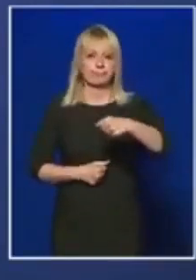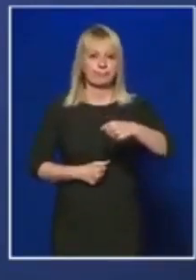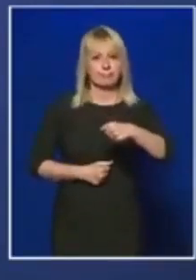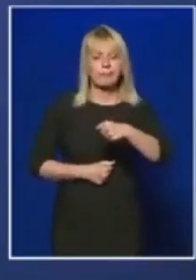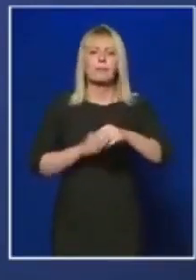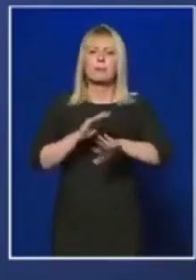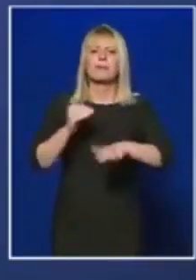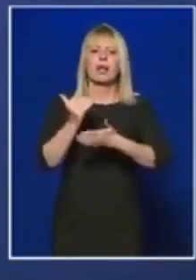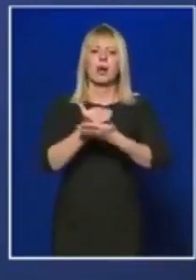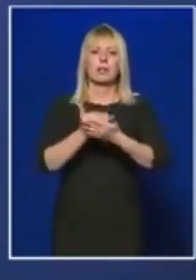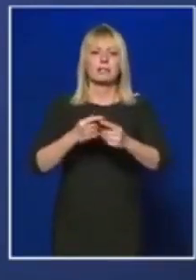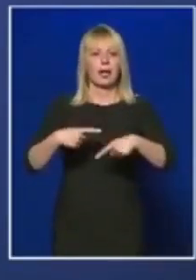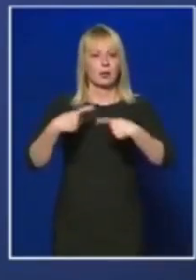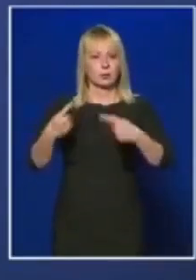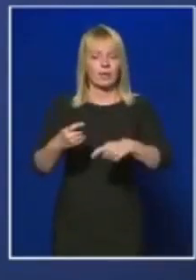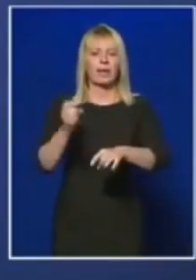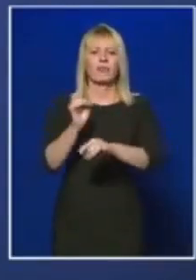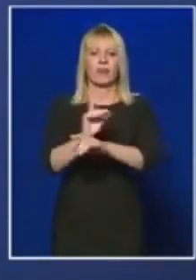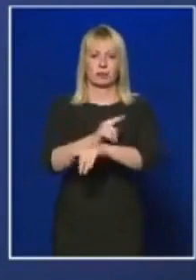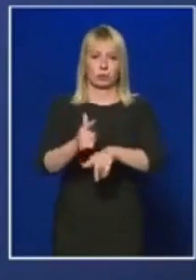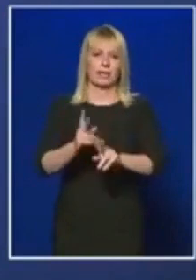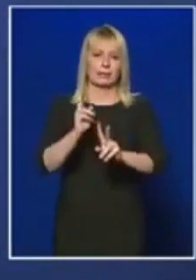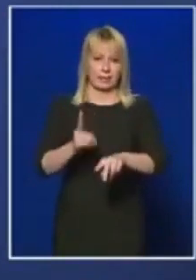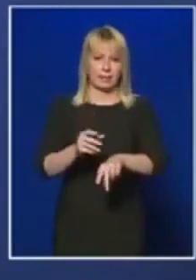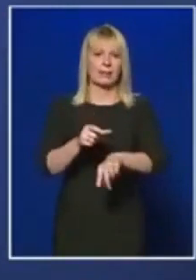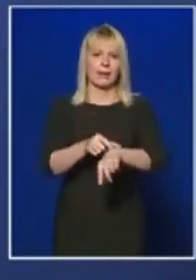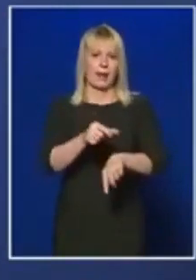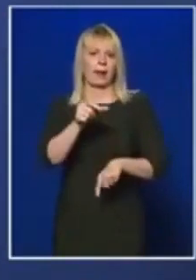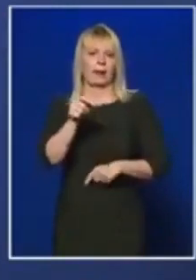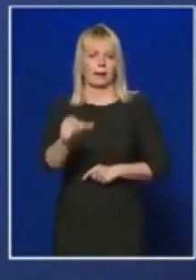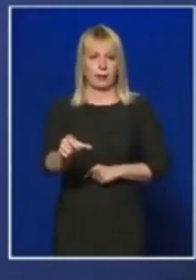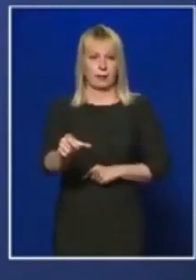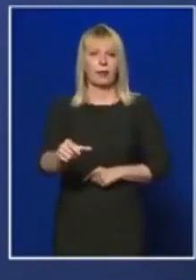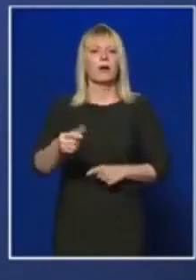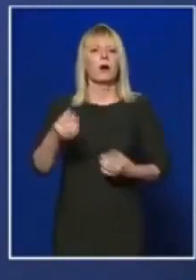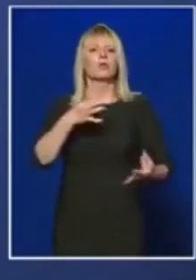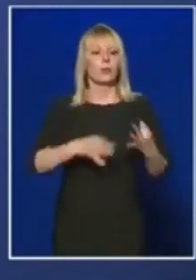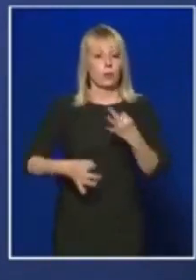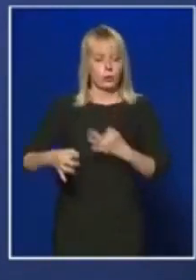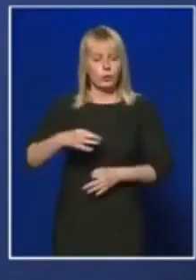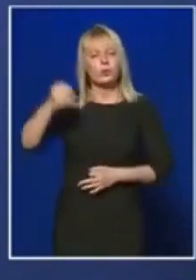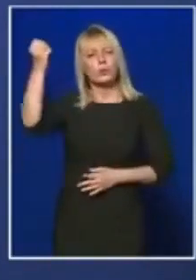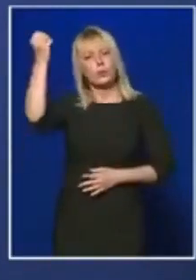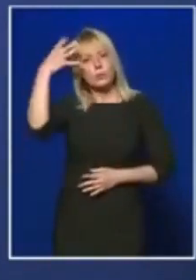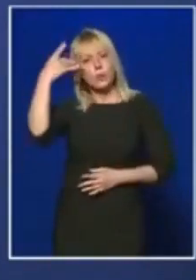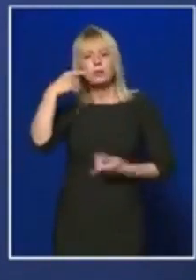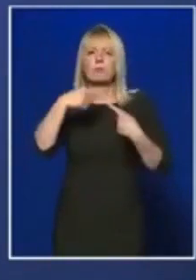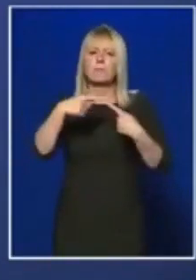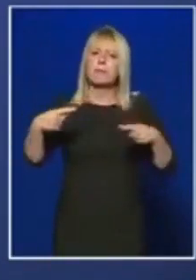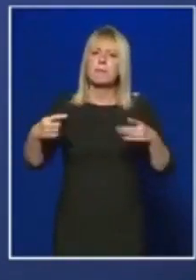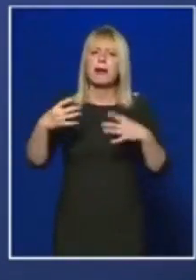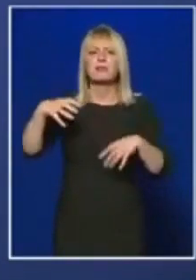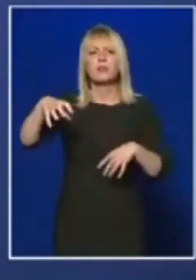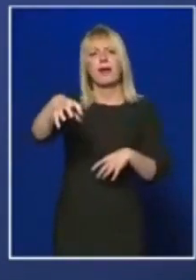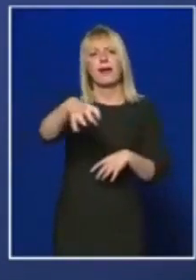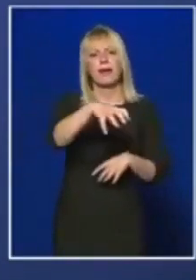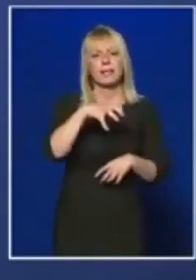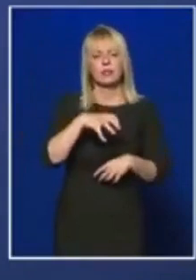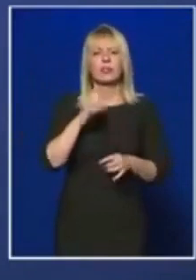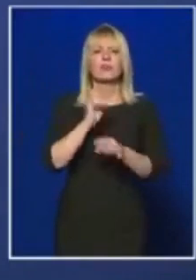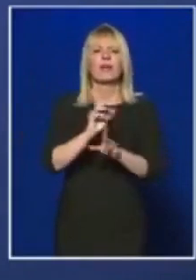minden használat után fertőtleníteni kell. Az öltözők, zuhanyzók, egyéb helységeknek